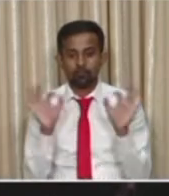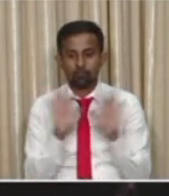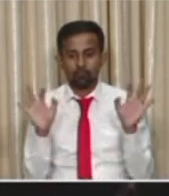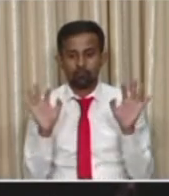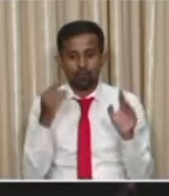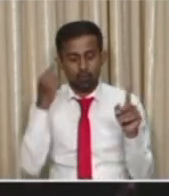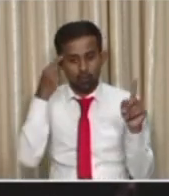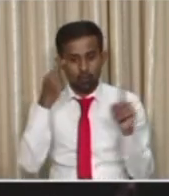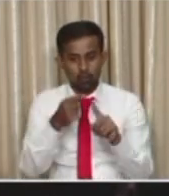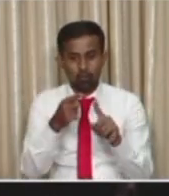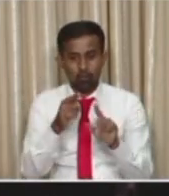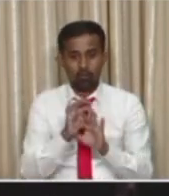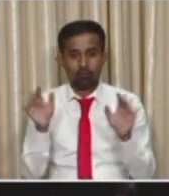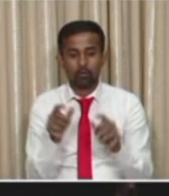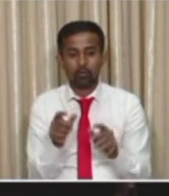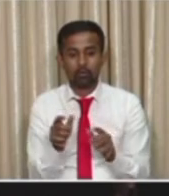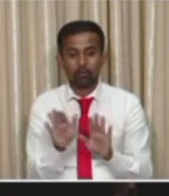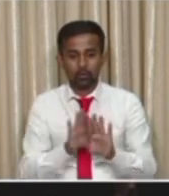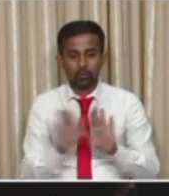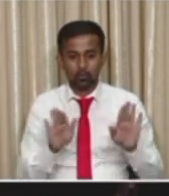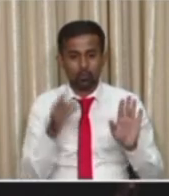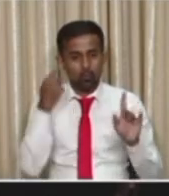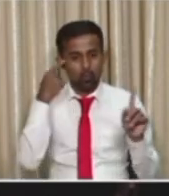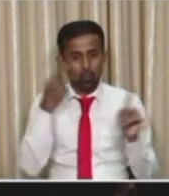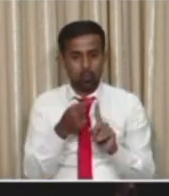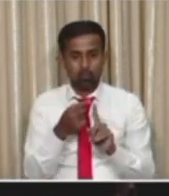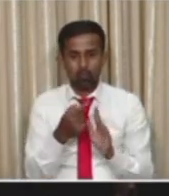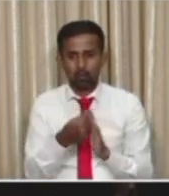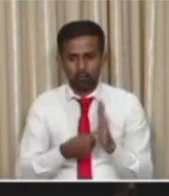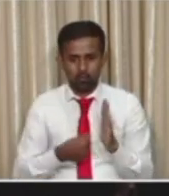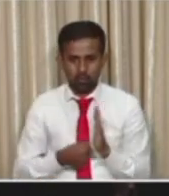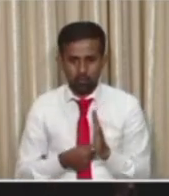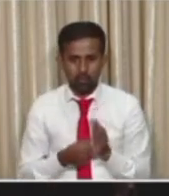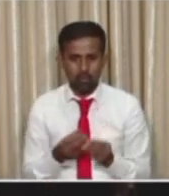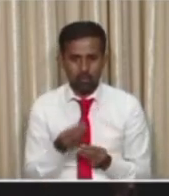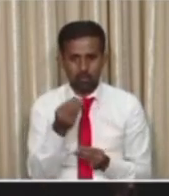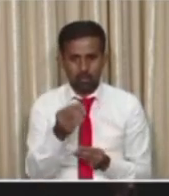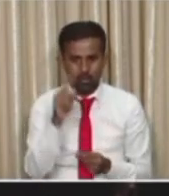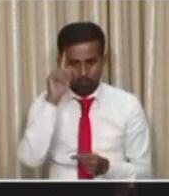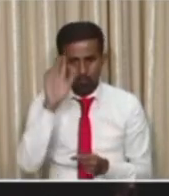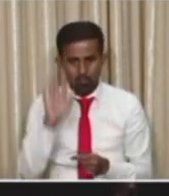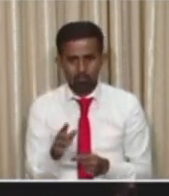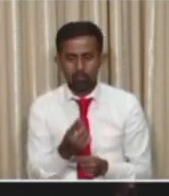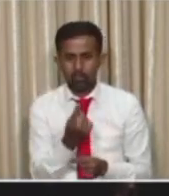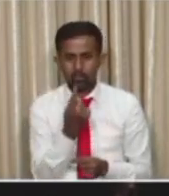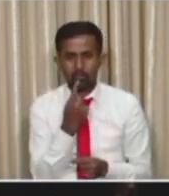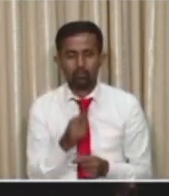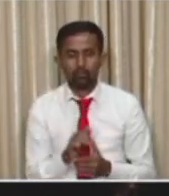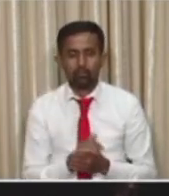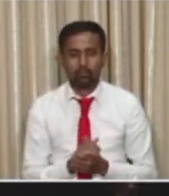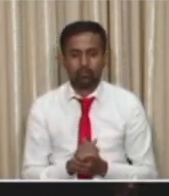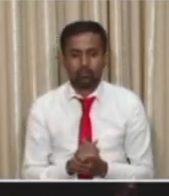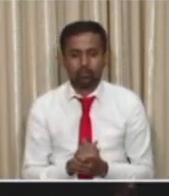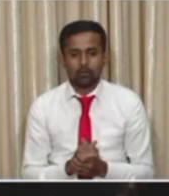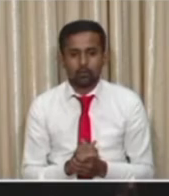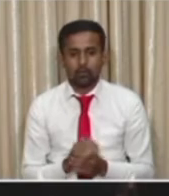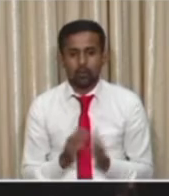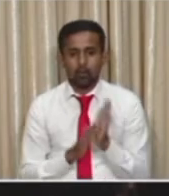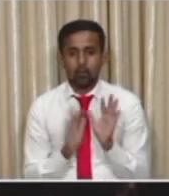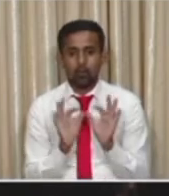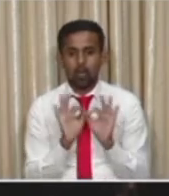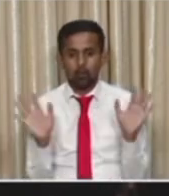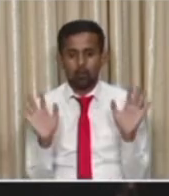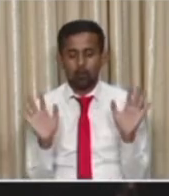வர இருக்கின்றது. புரோட்காஸ்டிங் ரெகுலரிட்டி கமிஷன் ஒன்றை உருவாக்குவதன் ஊடாக இந்த நாட்டினுடைய ஊடகத்துறையை ஒரு இறுக்கமான ஒரு சட்டத்திற்குள்